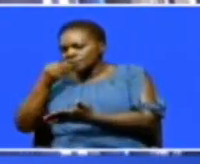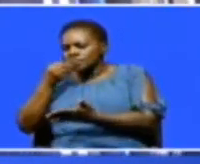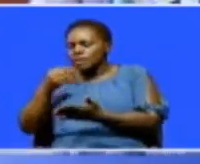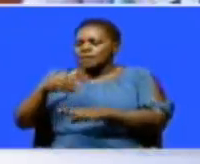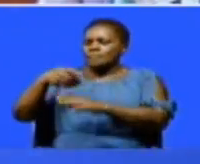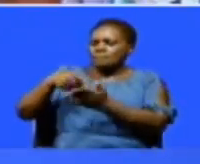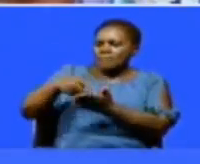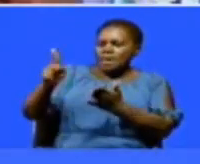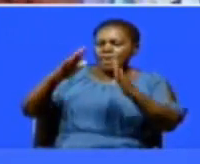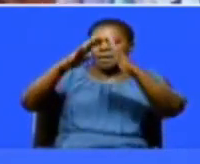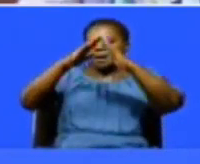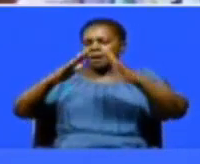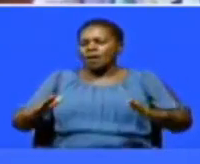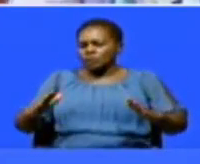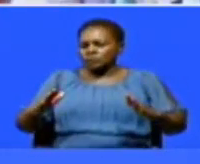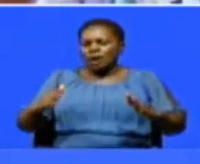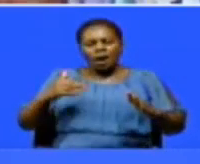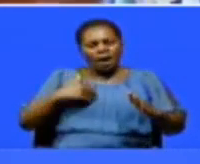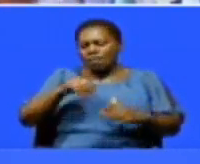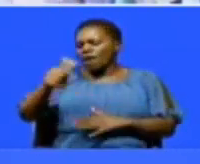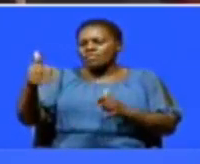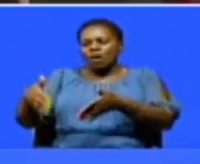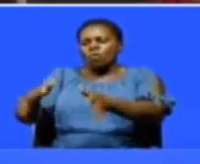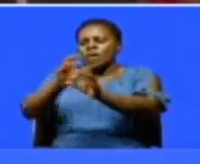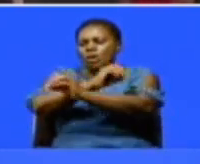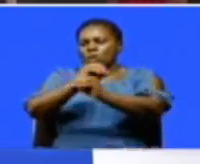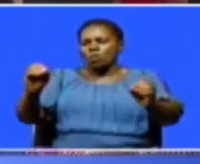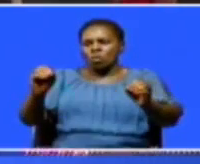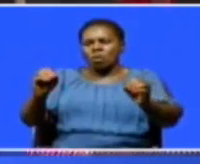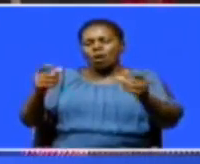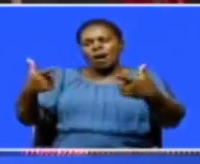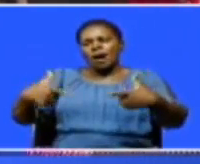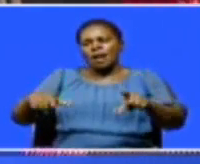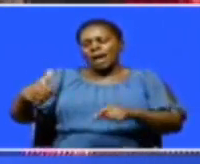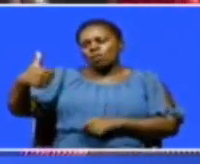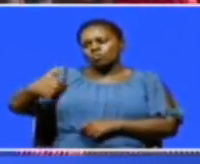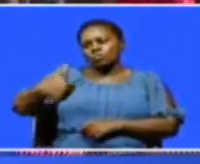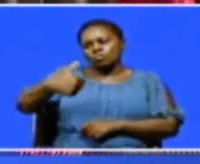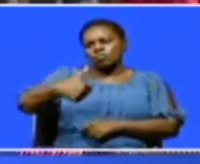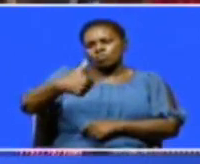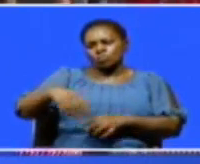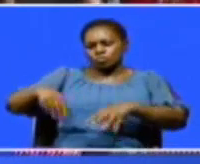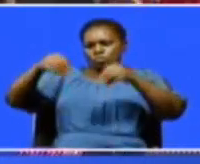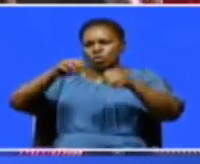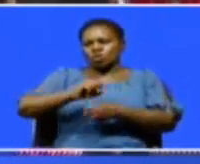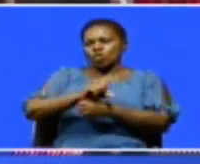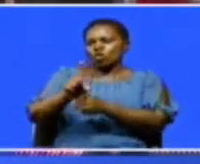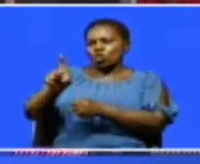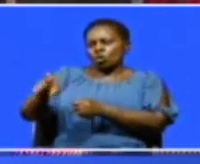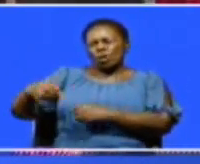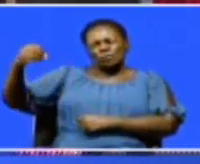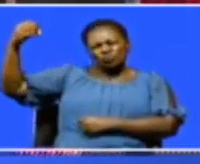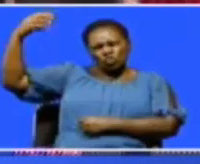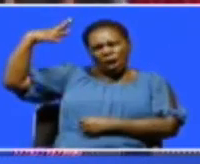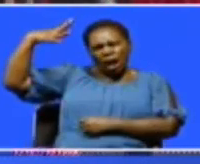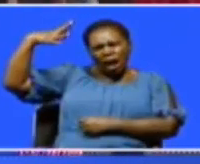nyumba, tunasomesha watoto, hatuna mbele wala nyuma. Achilie tu zikuje weke dawa, alafu tena corona ni kitu kama jua ikipiga